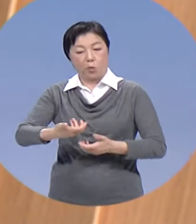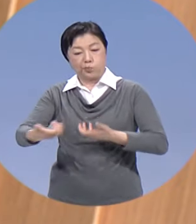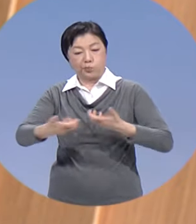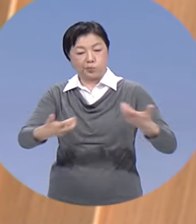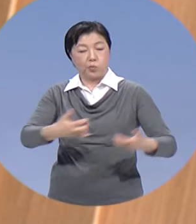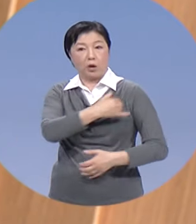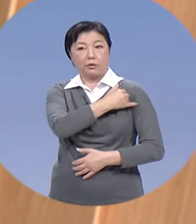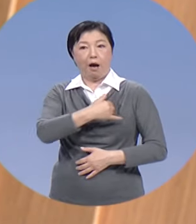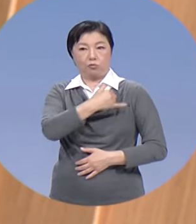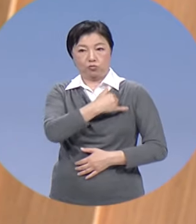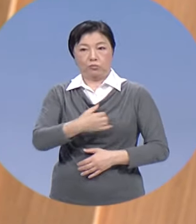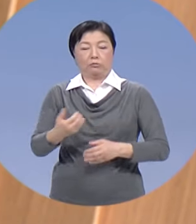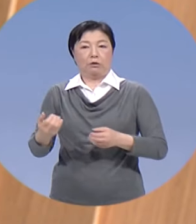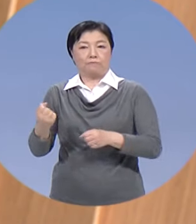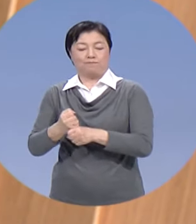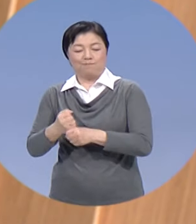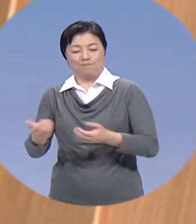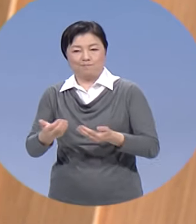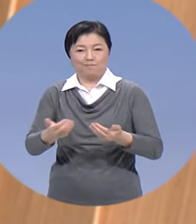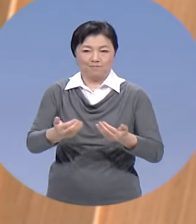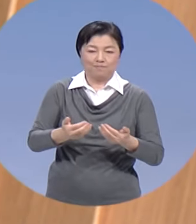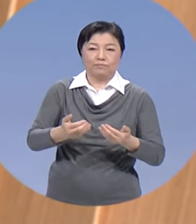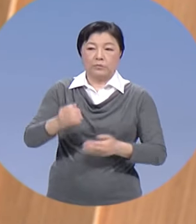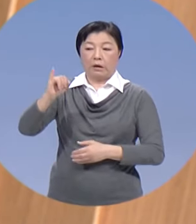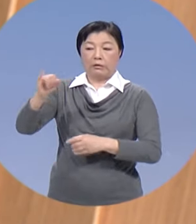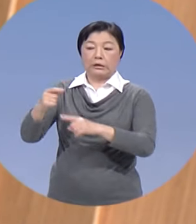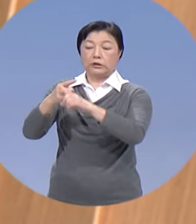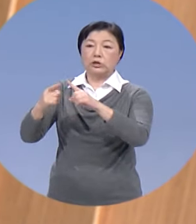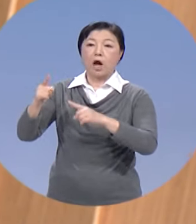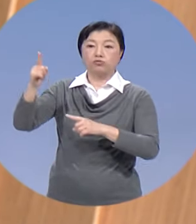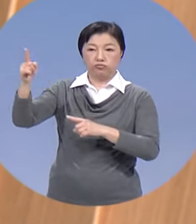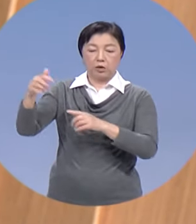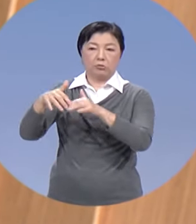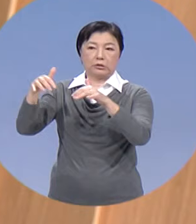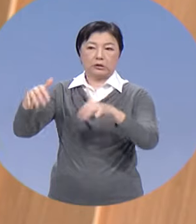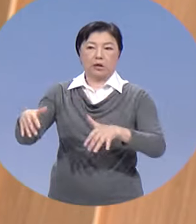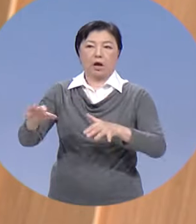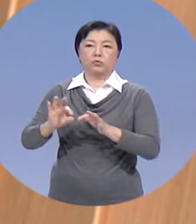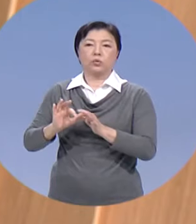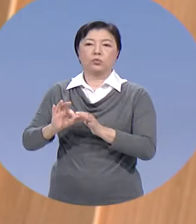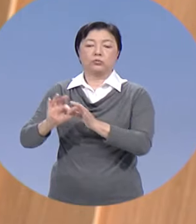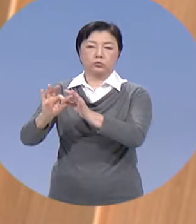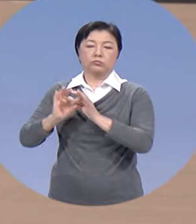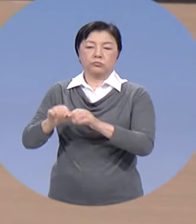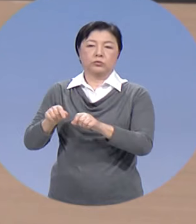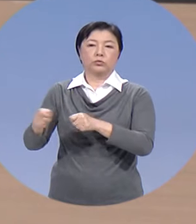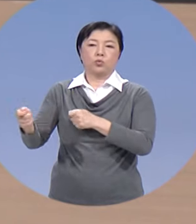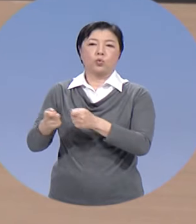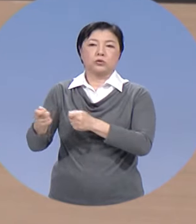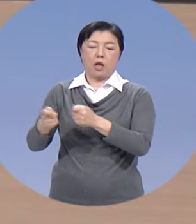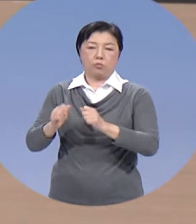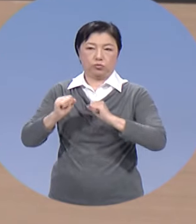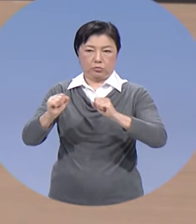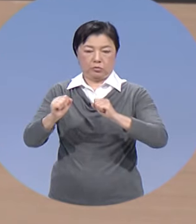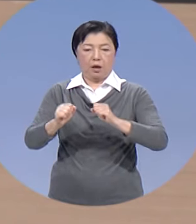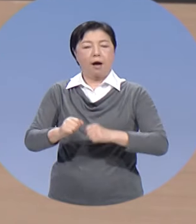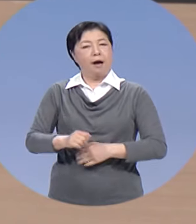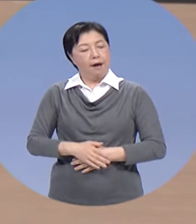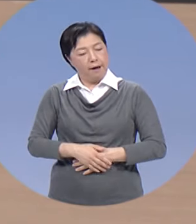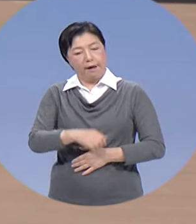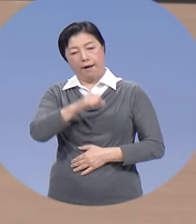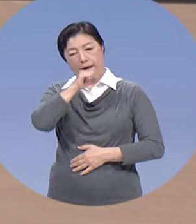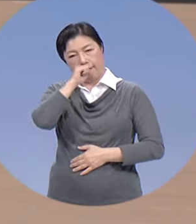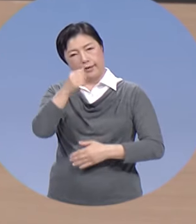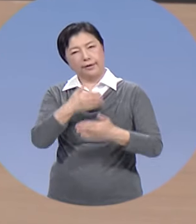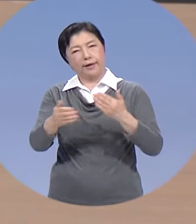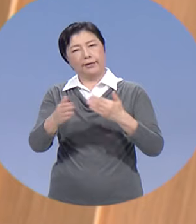分かれて作業をして、それこそ JAXA など関係機関との調整もするんだそうです。 それはとてもいい経験になり